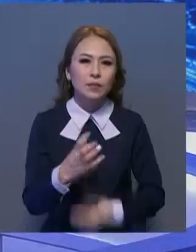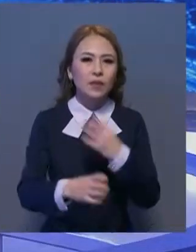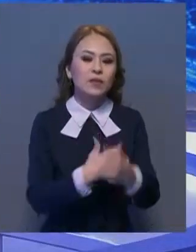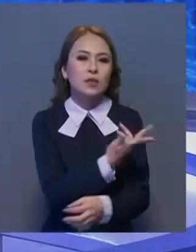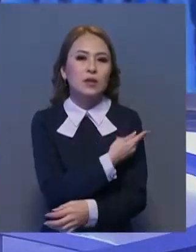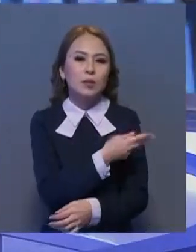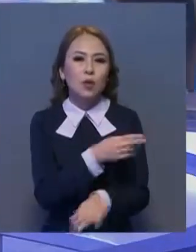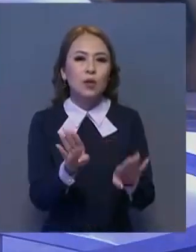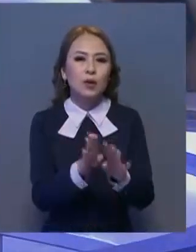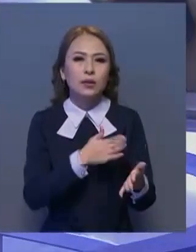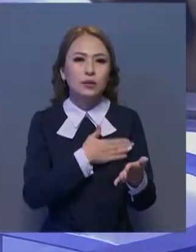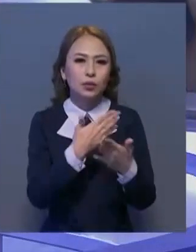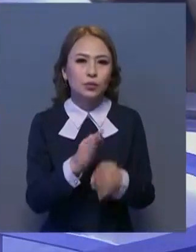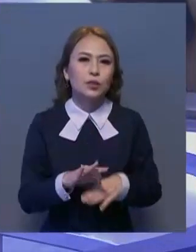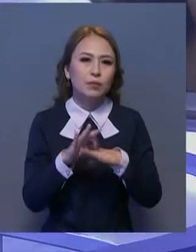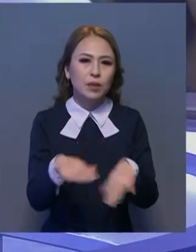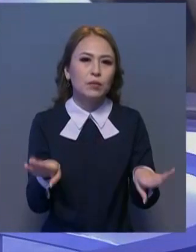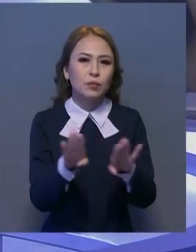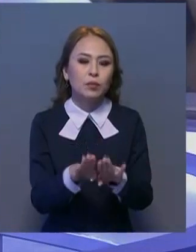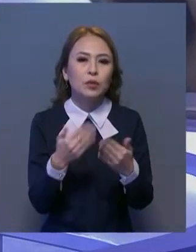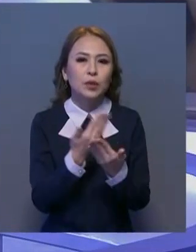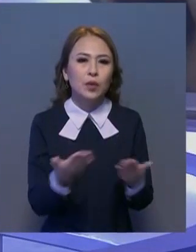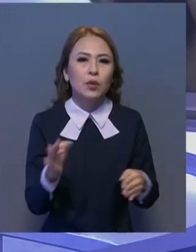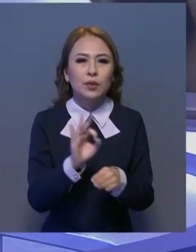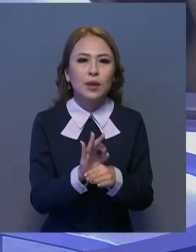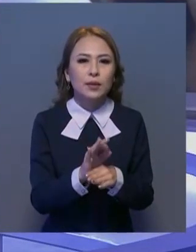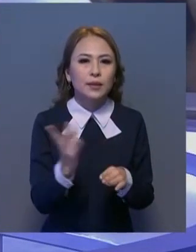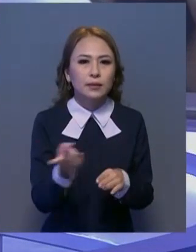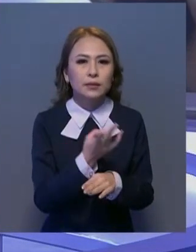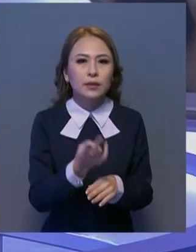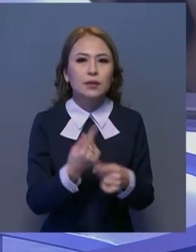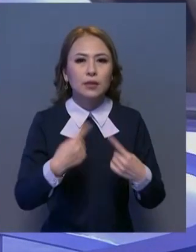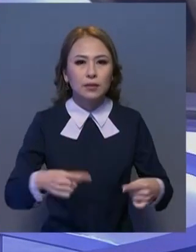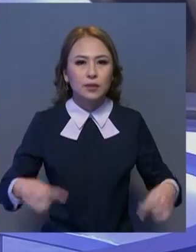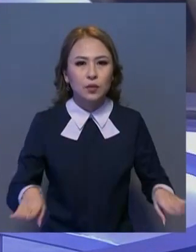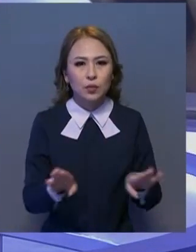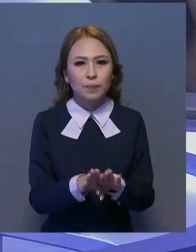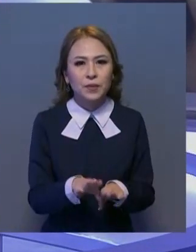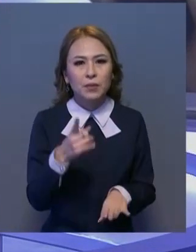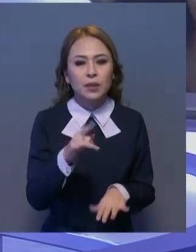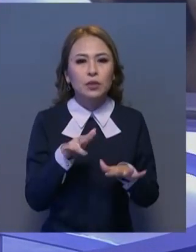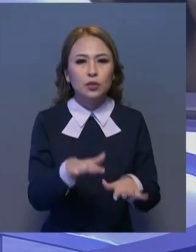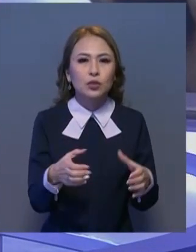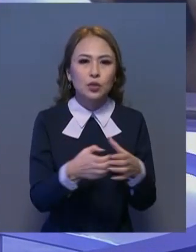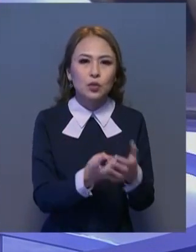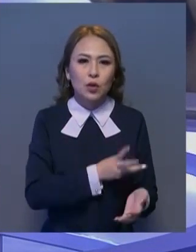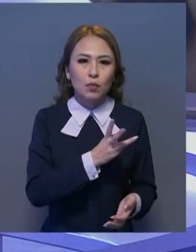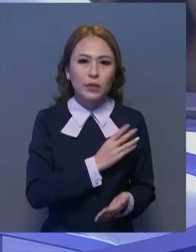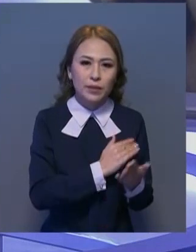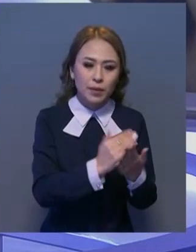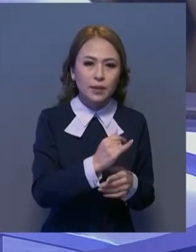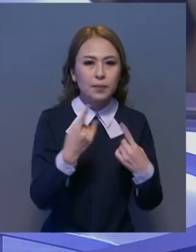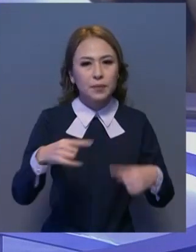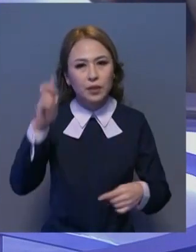Әлемде вакцина қабылдау қарқынды жүріп жатыр, бірақ бұл науқан әр елде әр қалай іске асуда. Бір елде құлшыныс жоғары